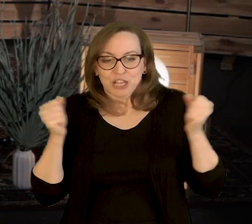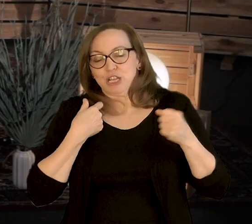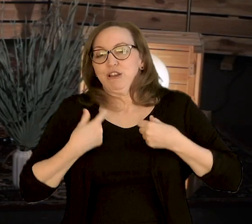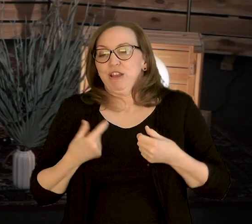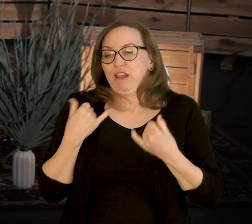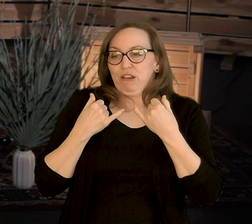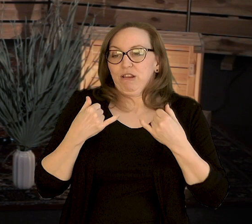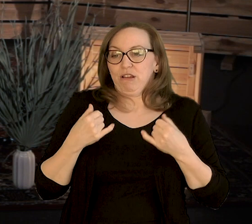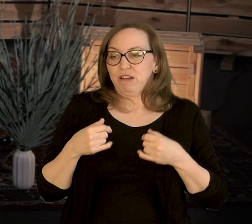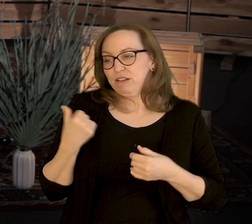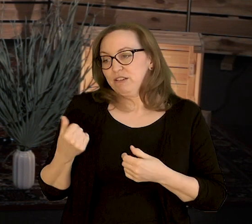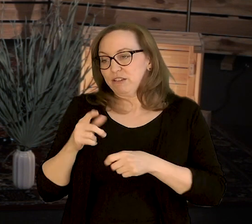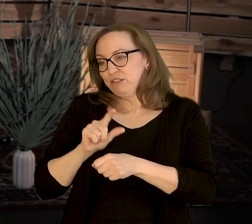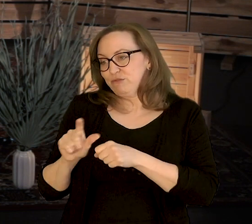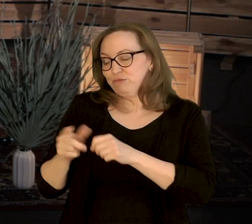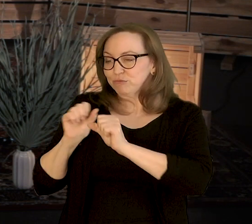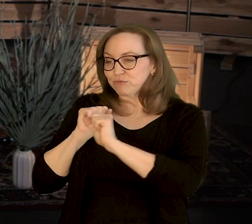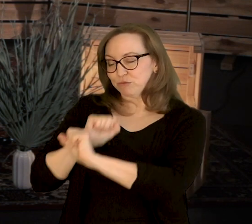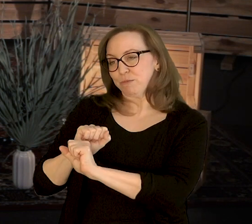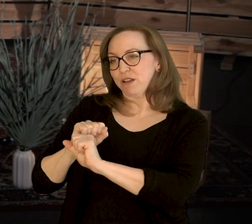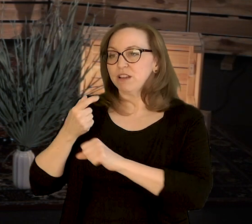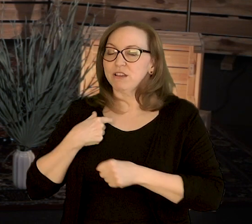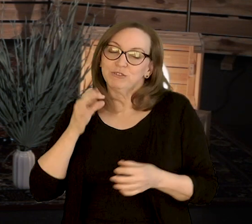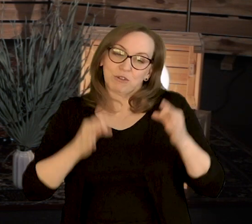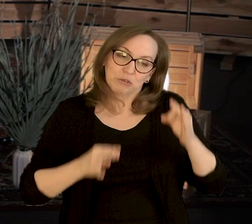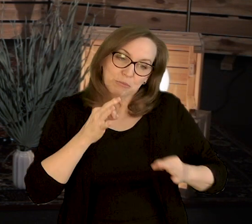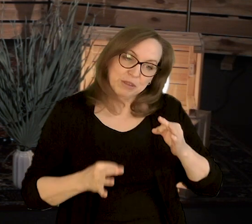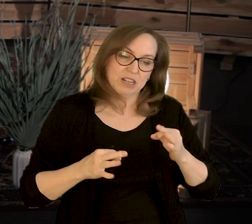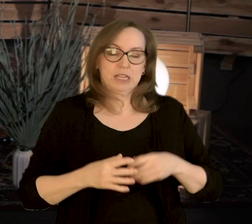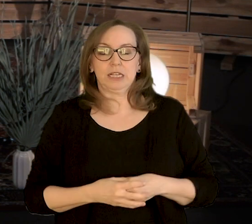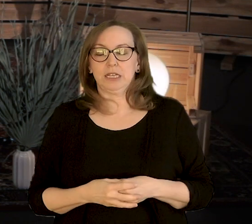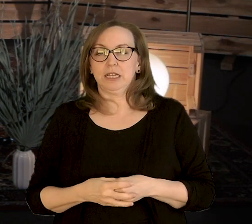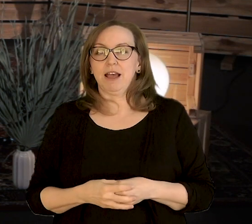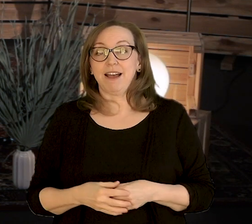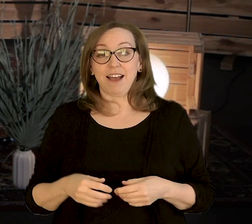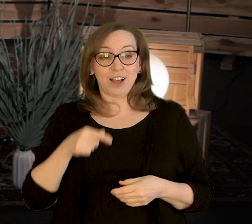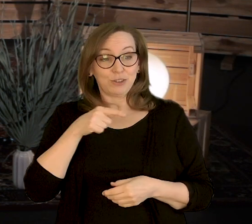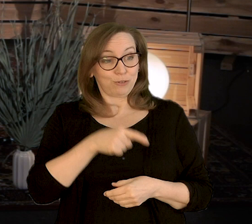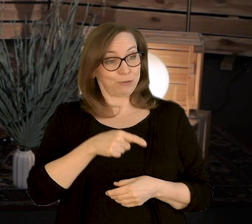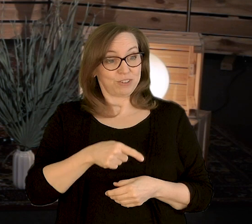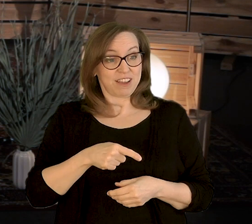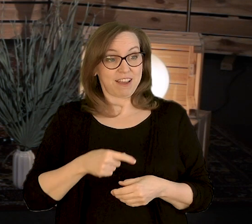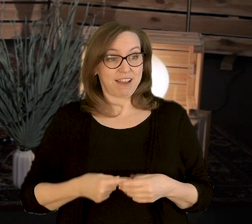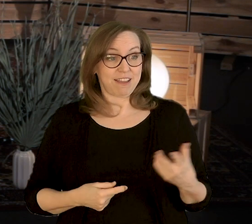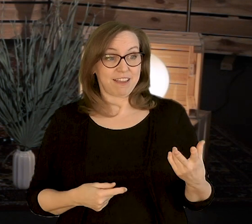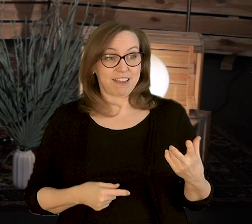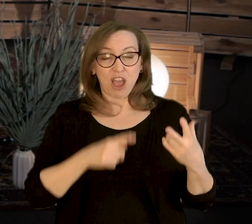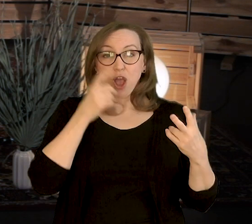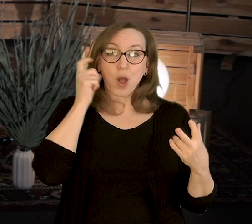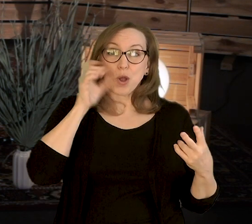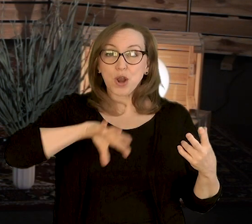zaparli, niektórzy zwątpili, a tutaj, proszę bardzo, rabuś